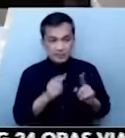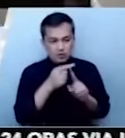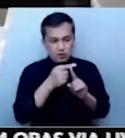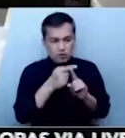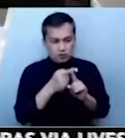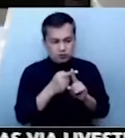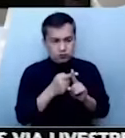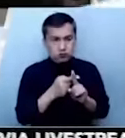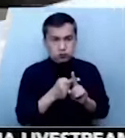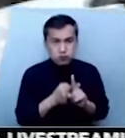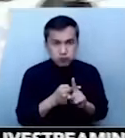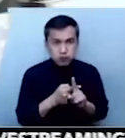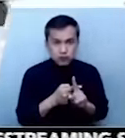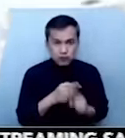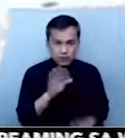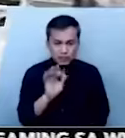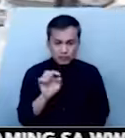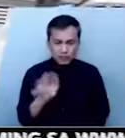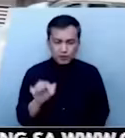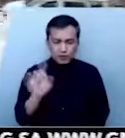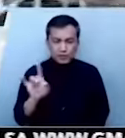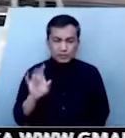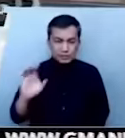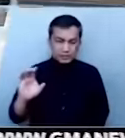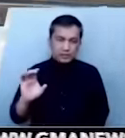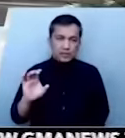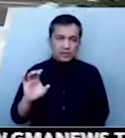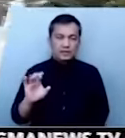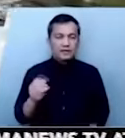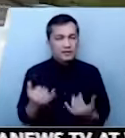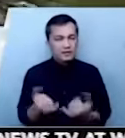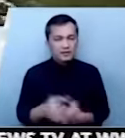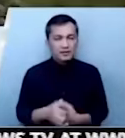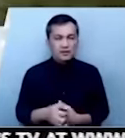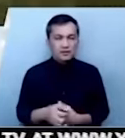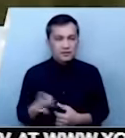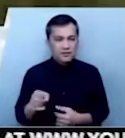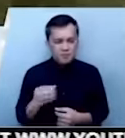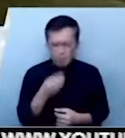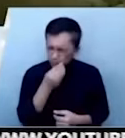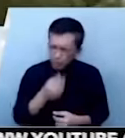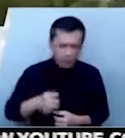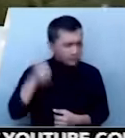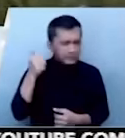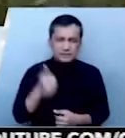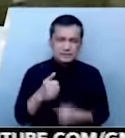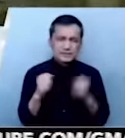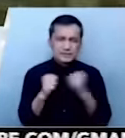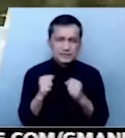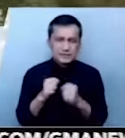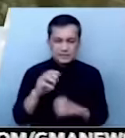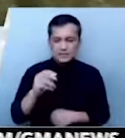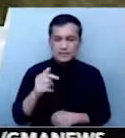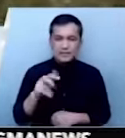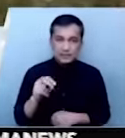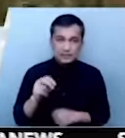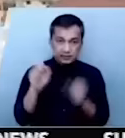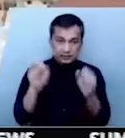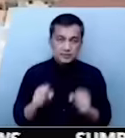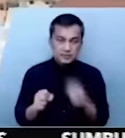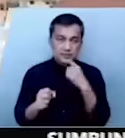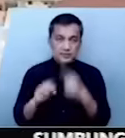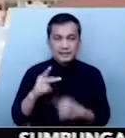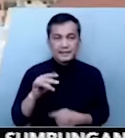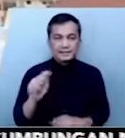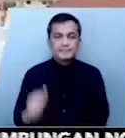degrees Celsius ang temperatura ngayong araw, na sa ngayon ay pinakamababa habang amihan season pa ayon sa PAGASA.